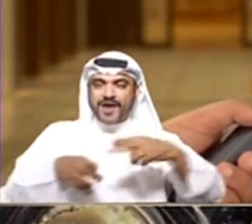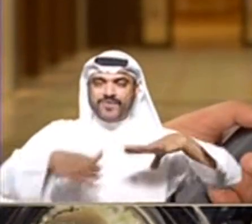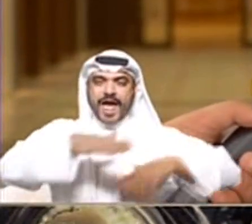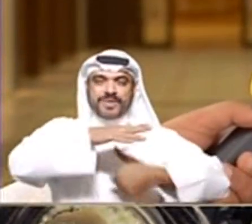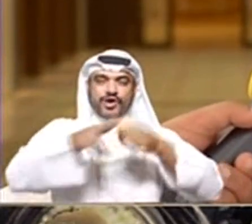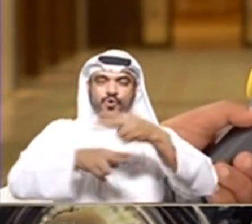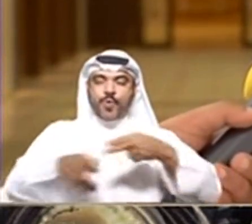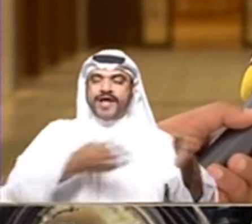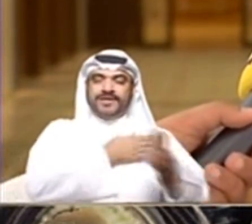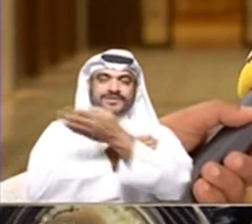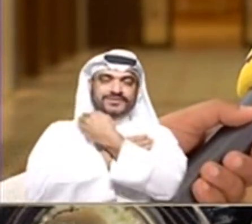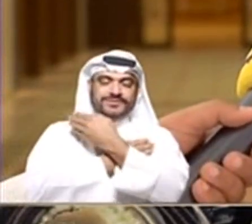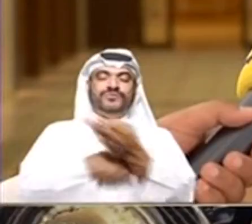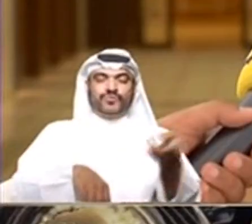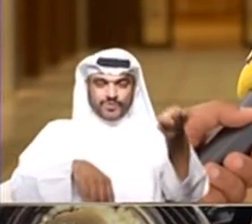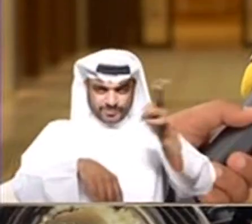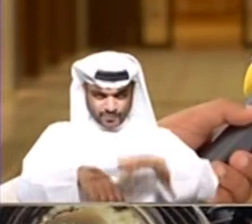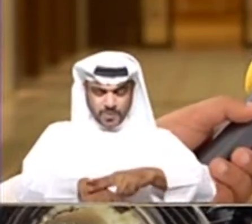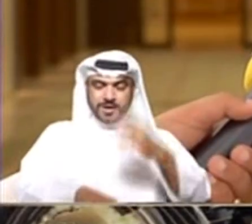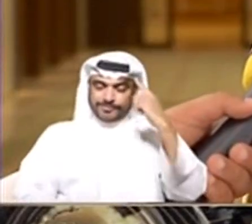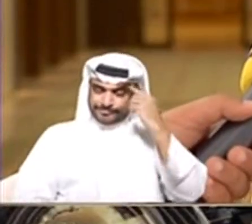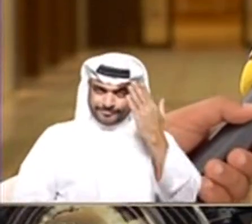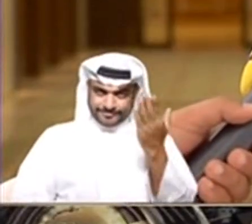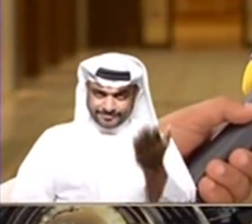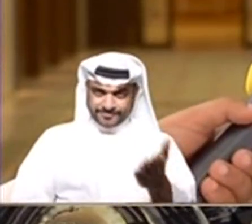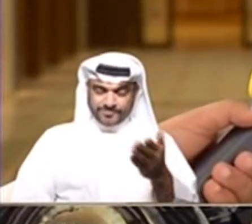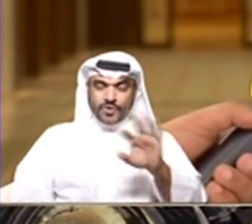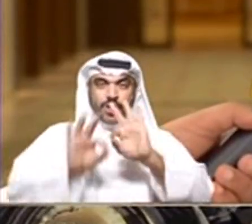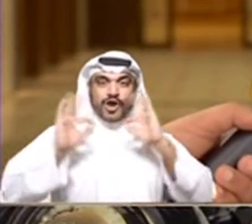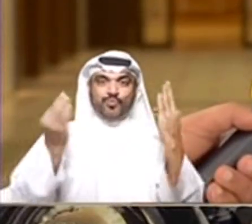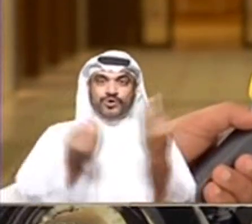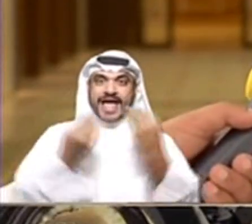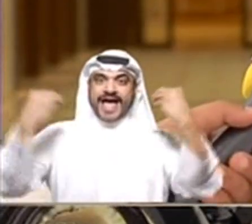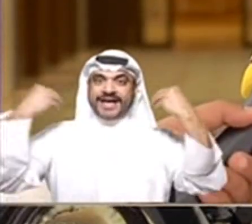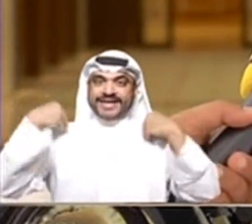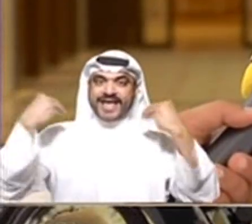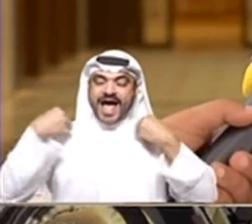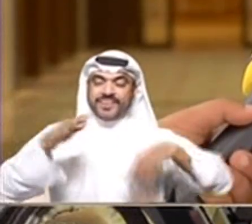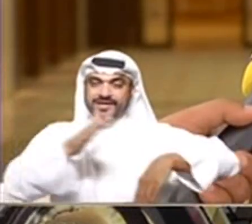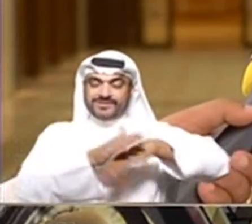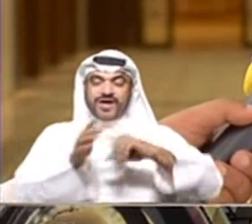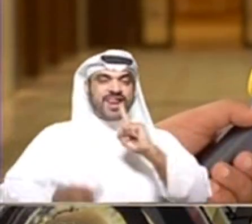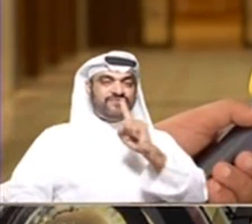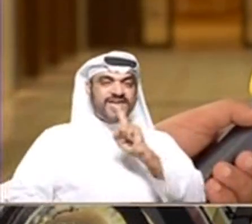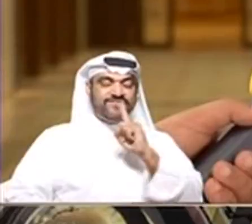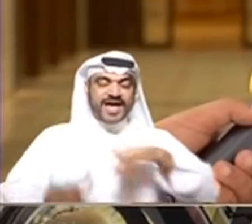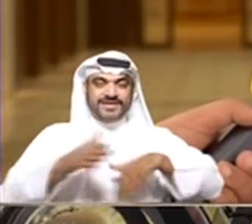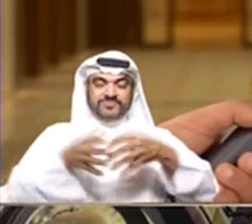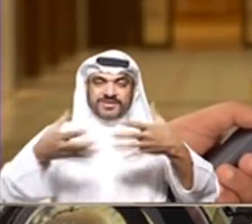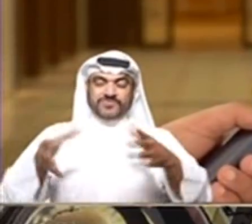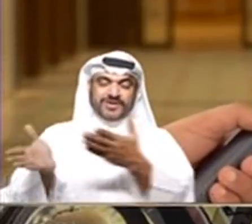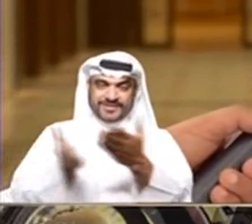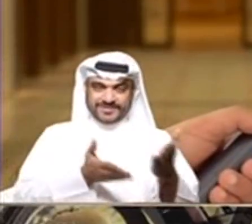الدولية، وتقديرا أيضا وتقدير من المجتمع الرياضي وخاصة كرة القدم لسمو